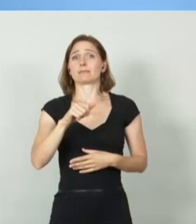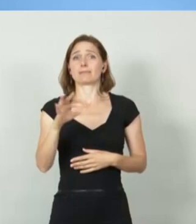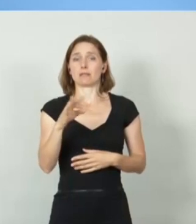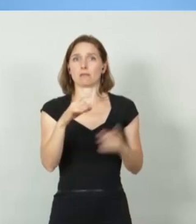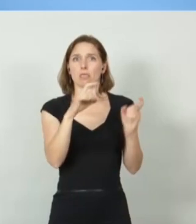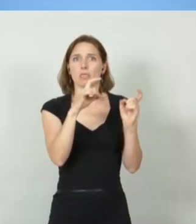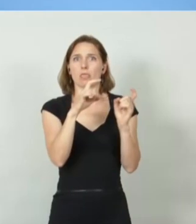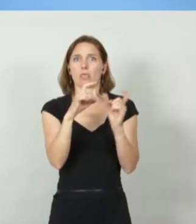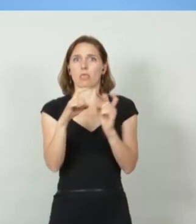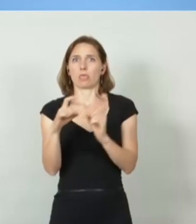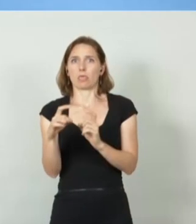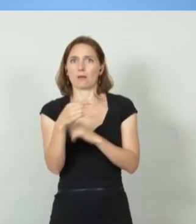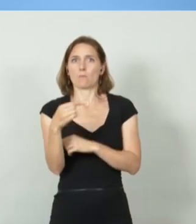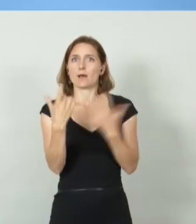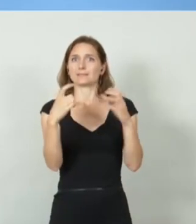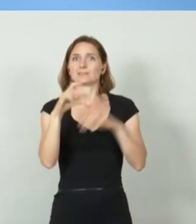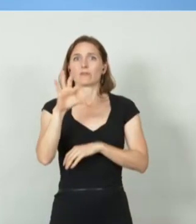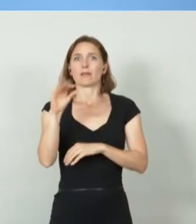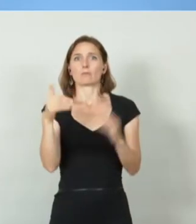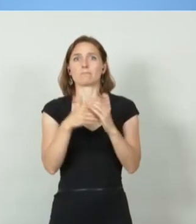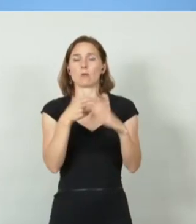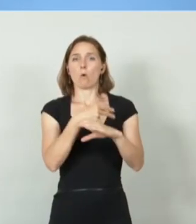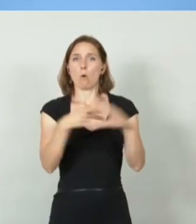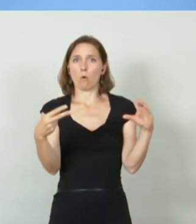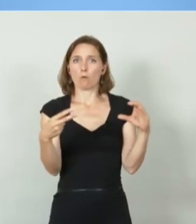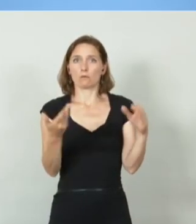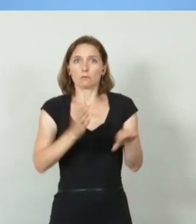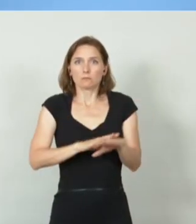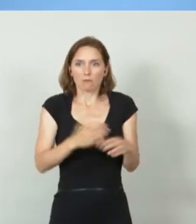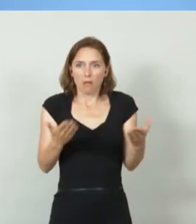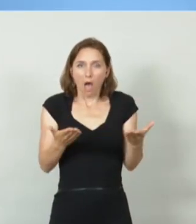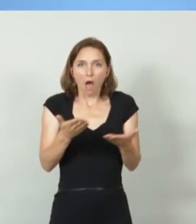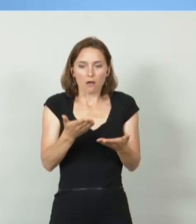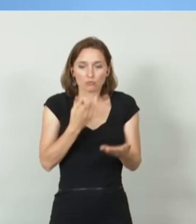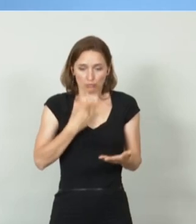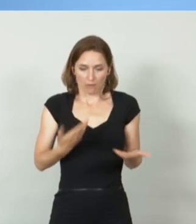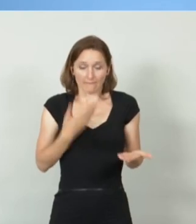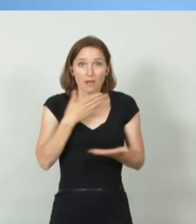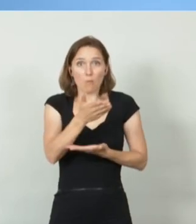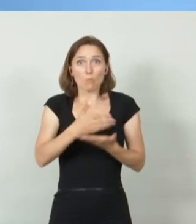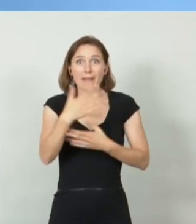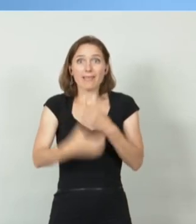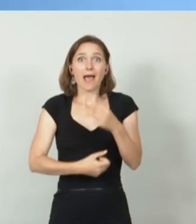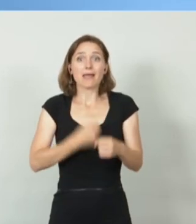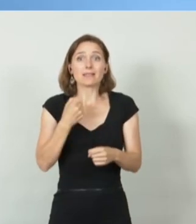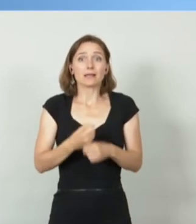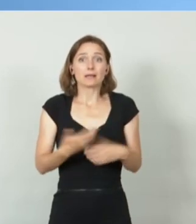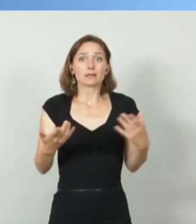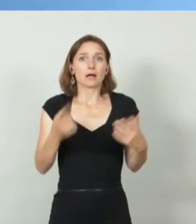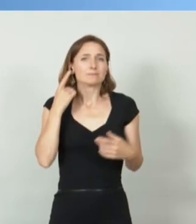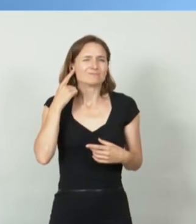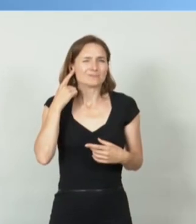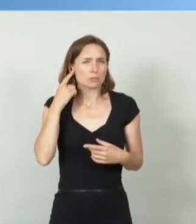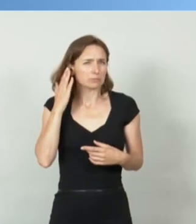750 000 euros alors que nous en sommes qu'à la moitié de l'année vous faites également passer plus de 1000 euros de dépenses de